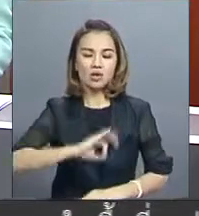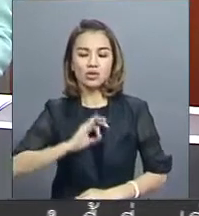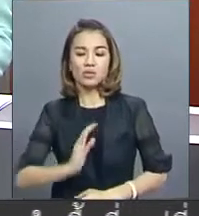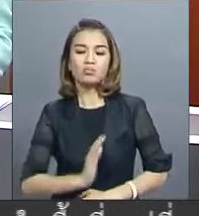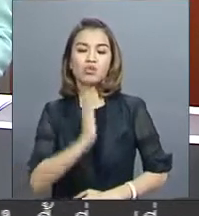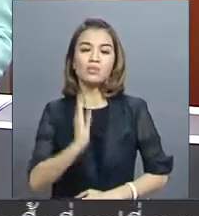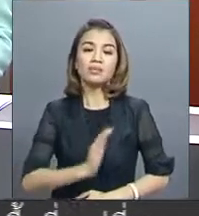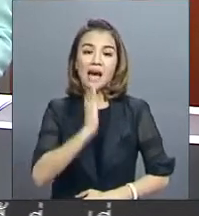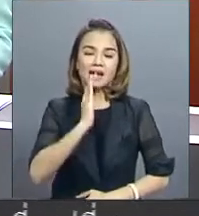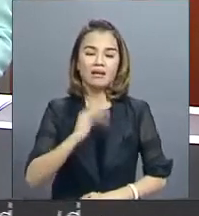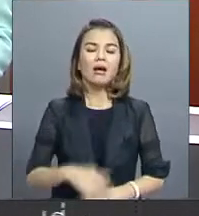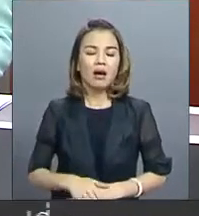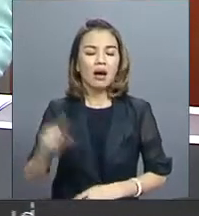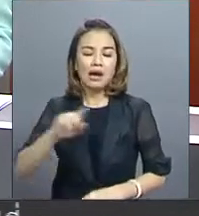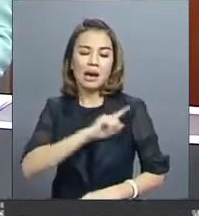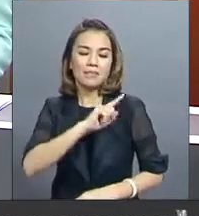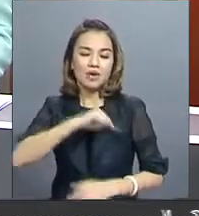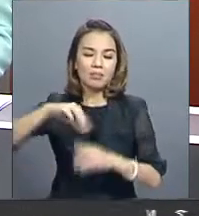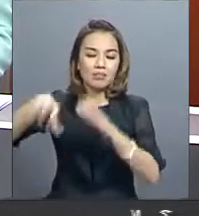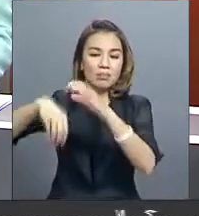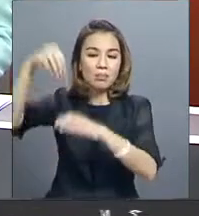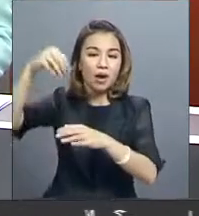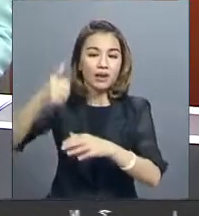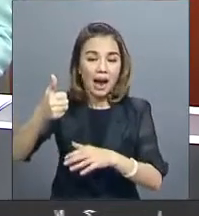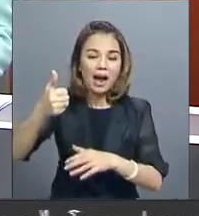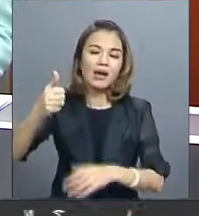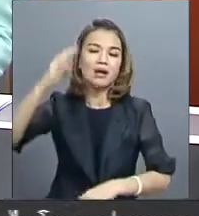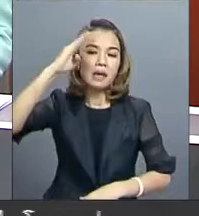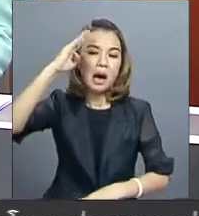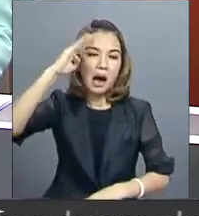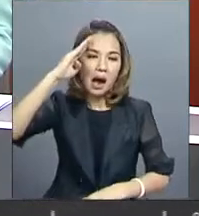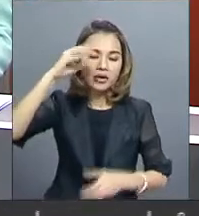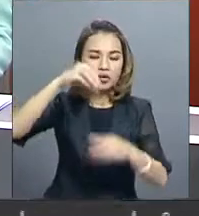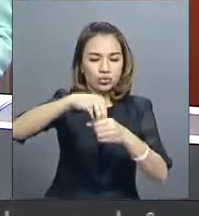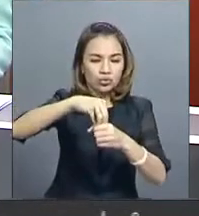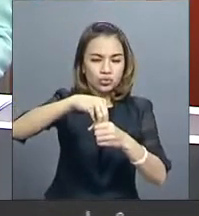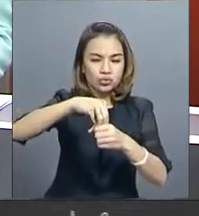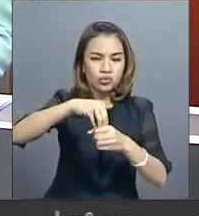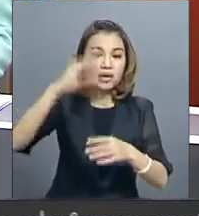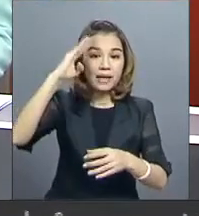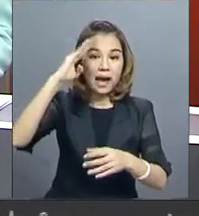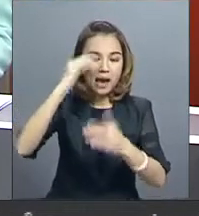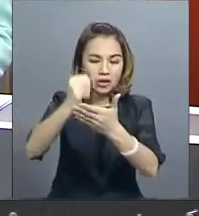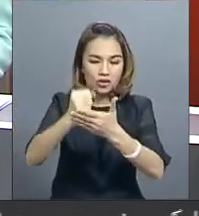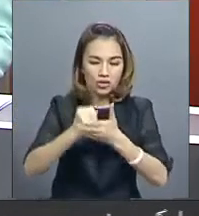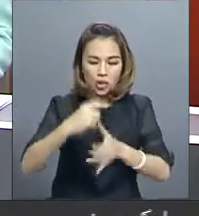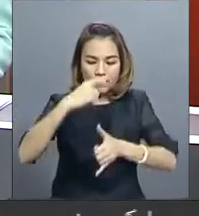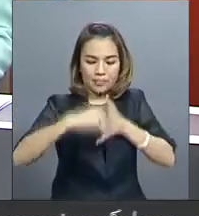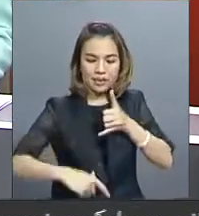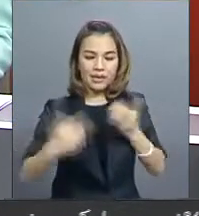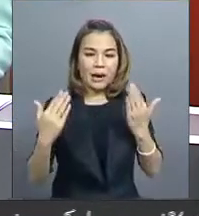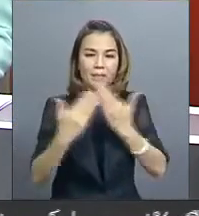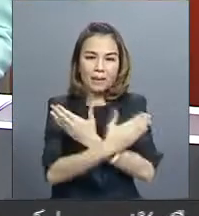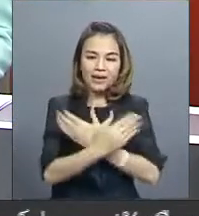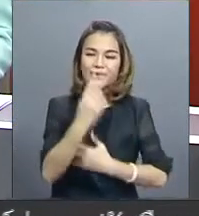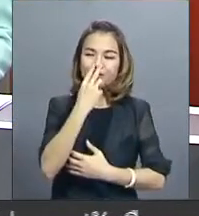ที่รับใช้ชาติช่วยเหลือประชาชนแล้วก็ยอมรับค่ะว่าการเข้ามาเป็นทหารนั้นทำให้ได้เปลี่ยนแปลงตัวเองติดตามรายง